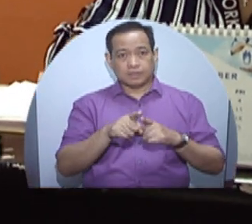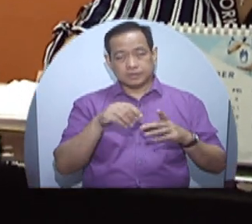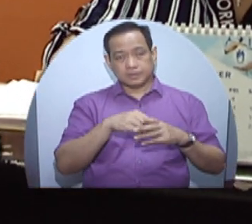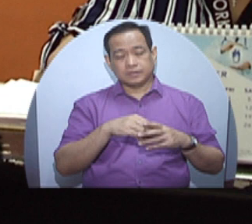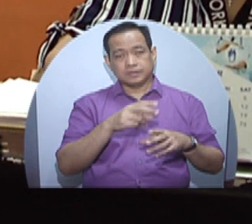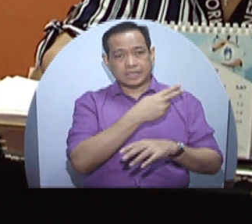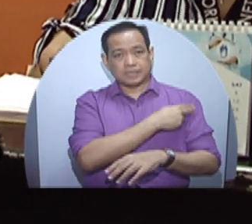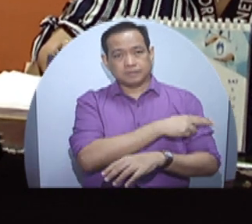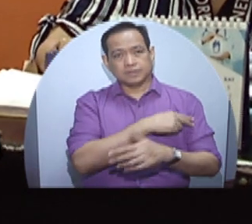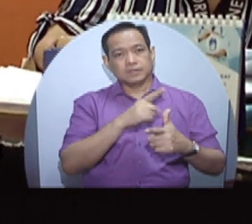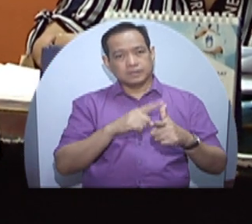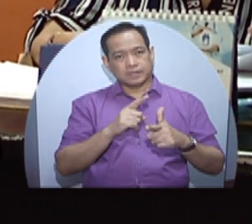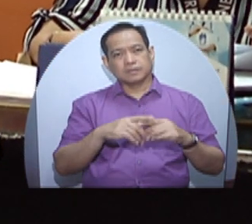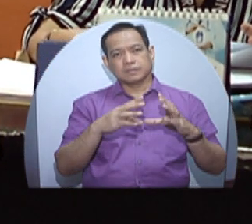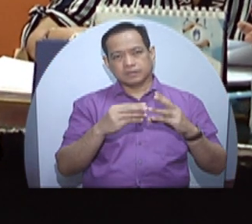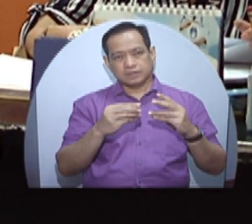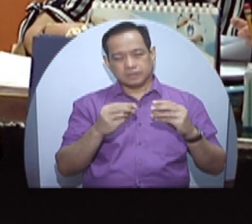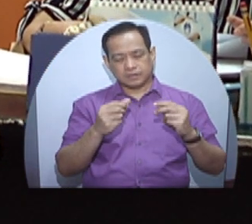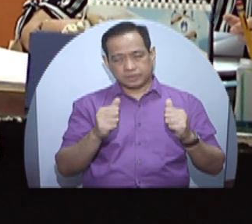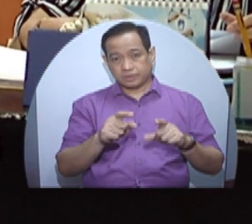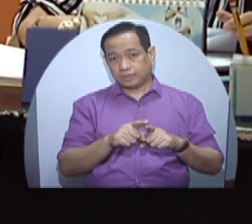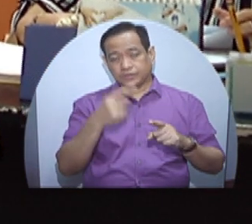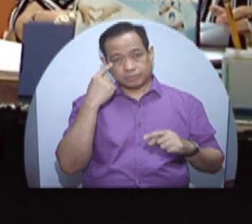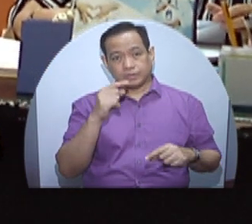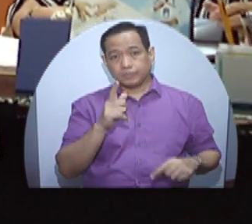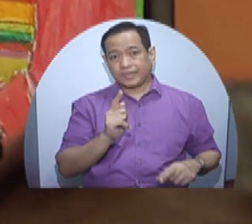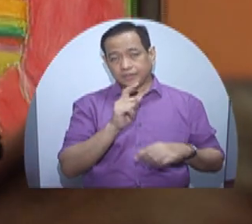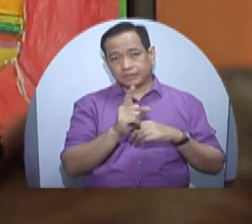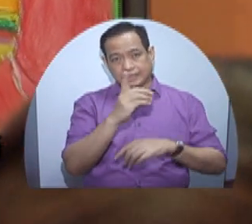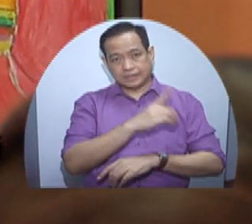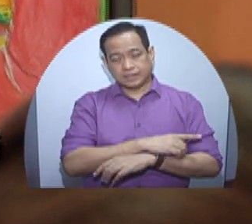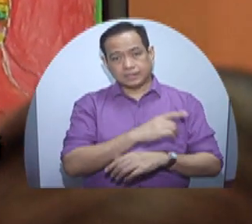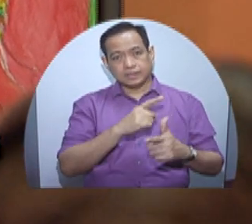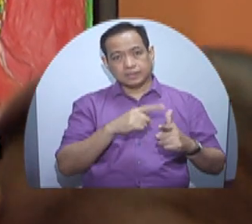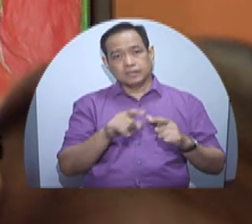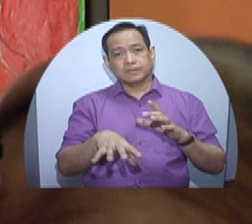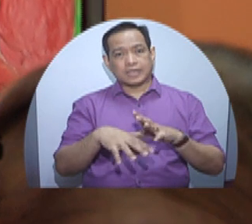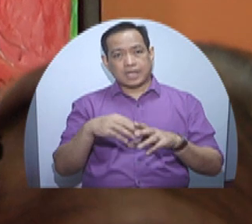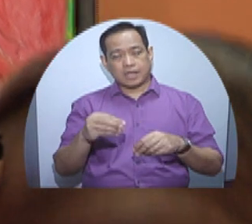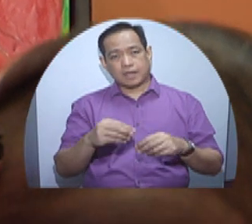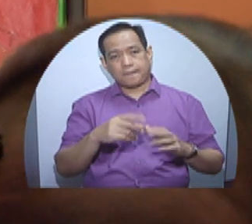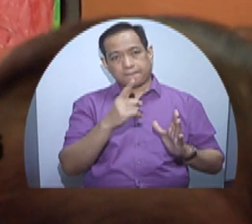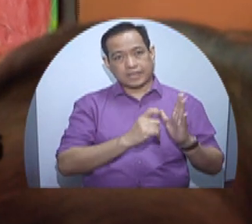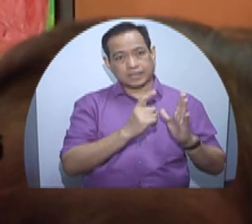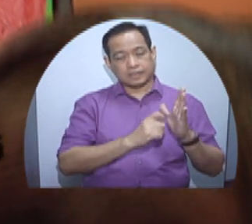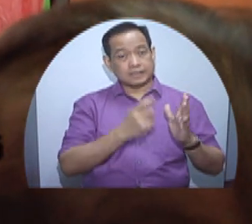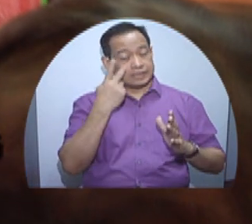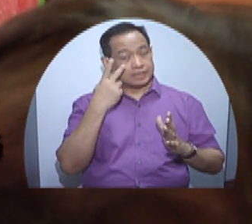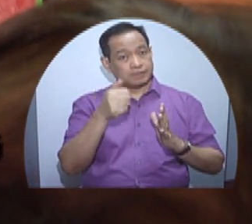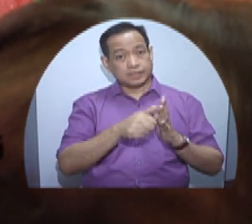sa ospital. Ginamot din po for 21 days. Paglabas po namin, check up, nakita po siya